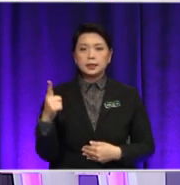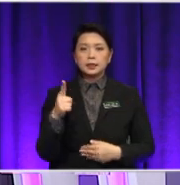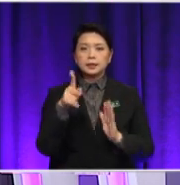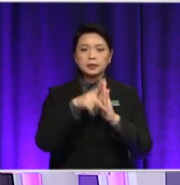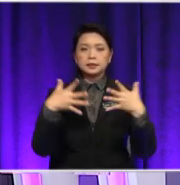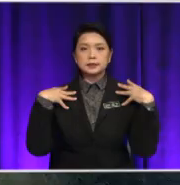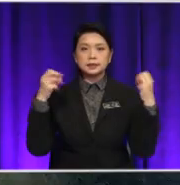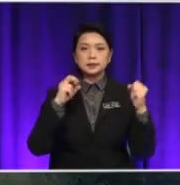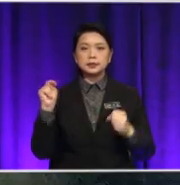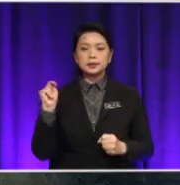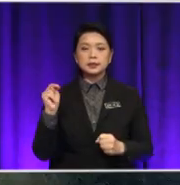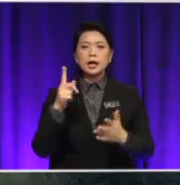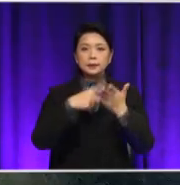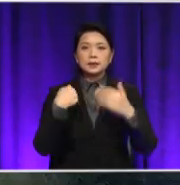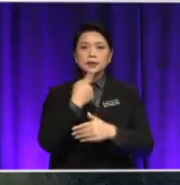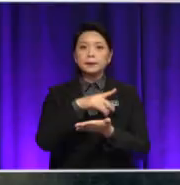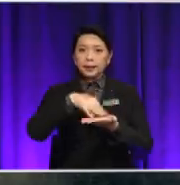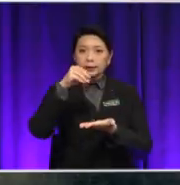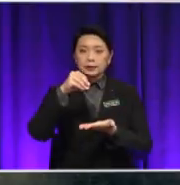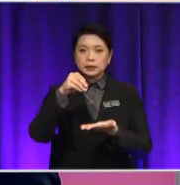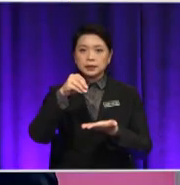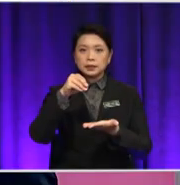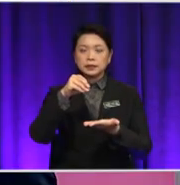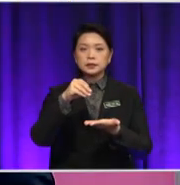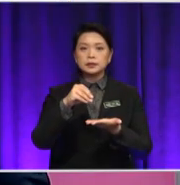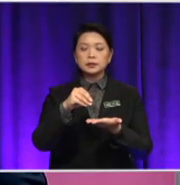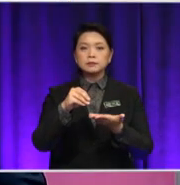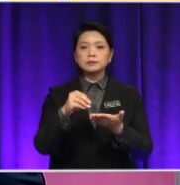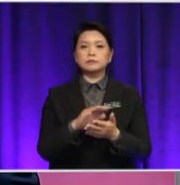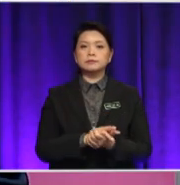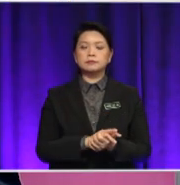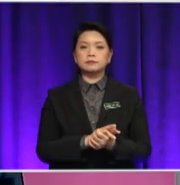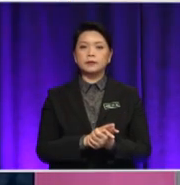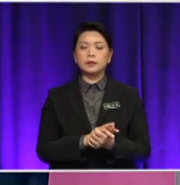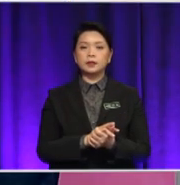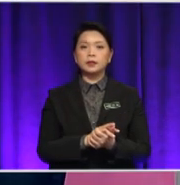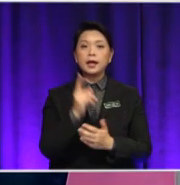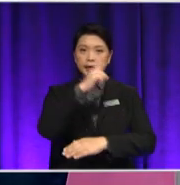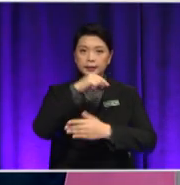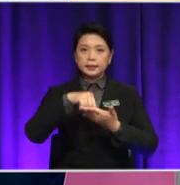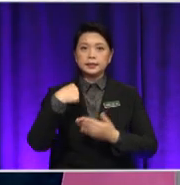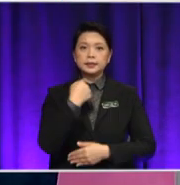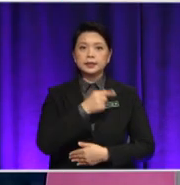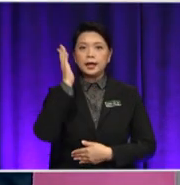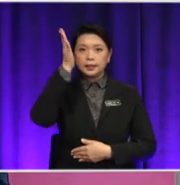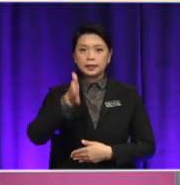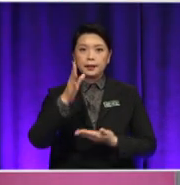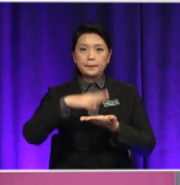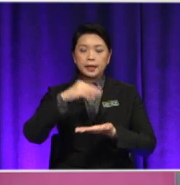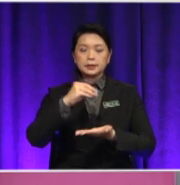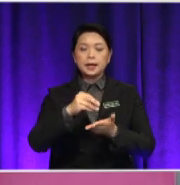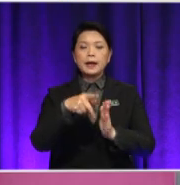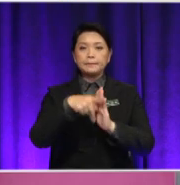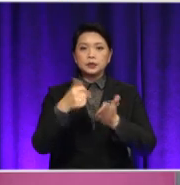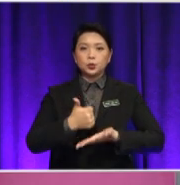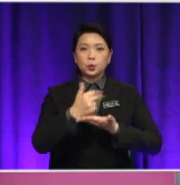dia, Cikgu? Okay. Bab kita yang nak belajar hari ini sangat penting untuk kita tahu, iaitu pertolongan cemas. Oh, nah, pertolongan cemas.